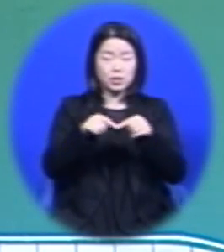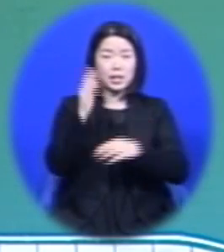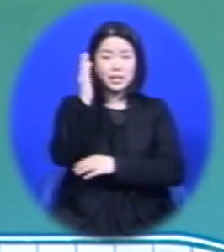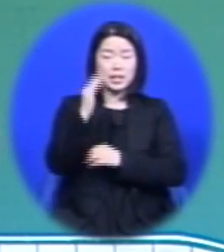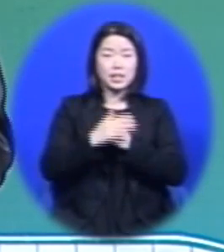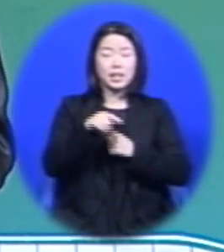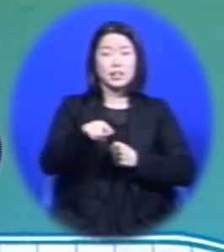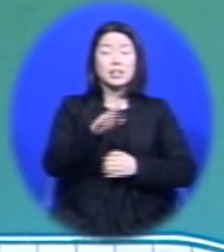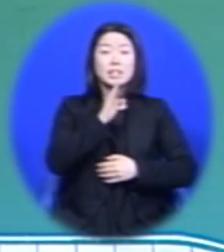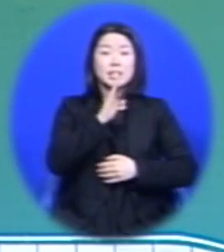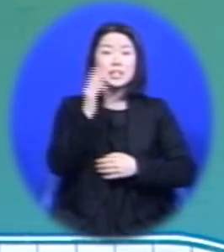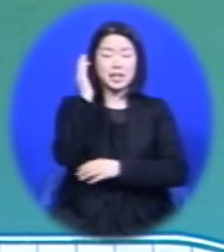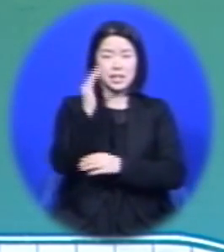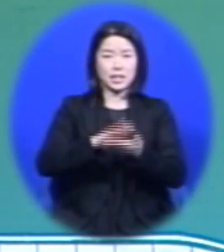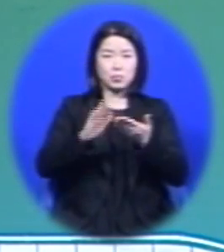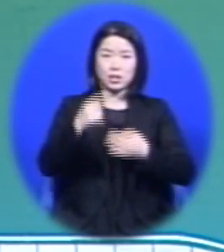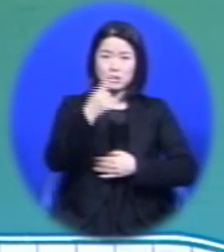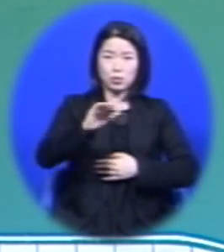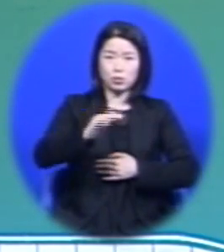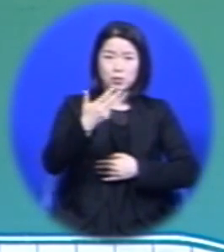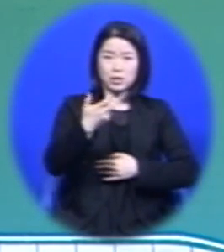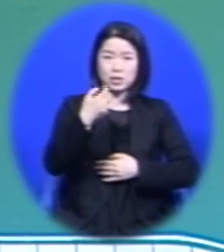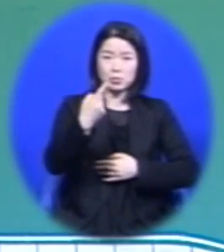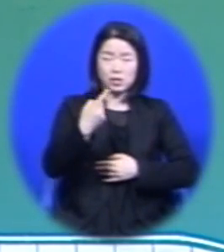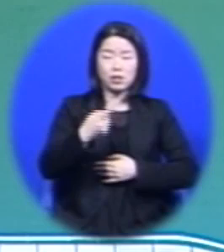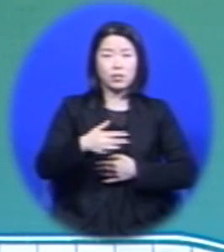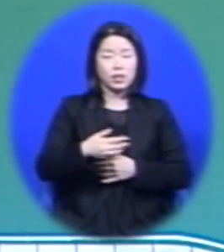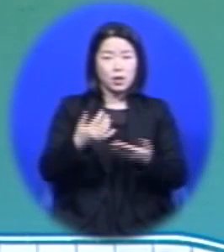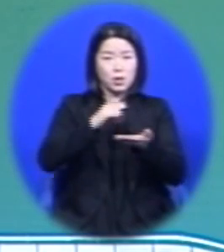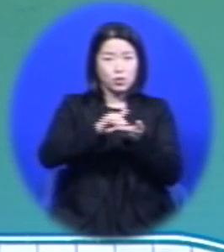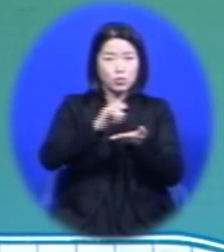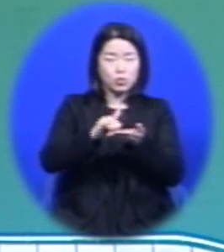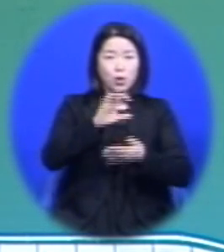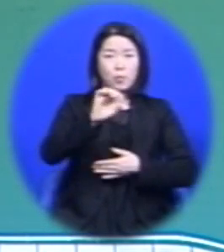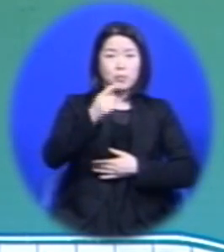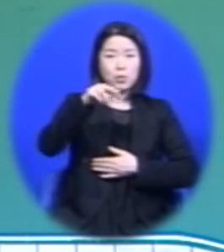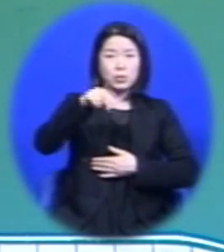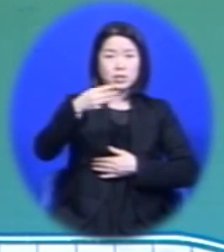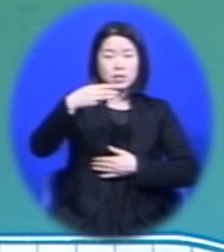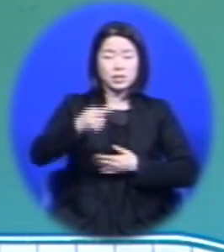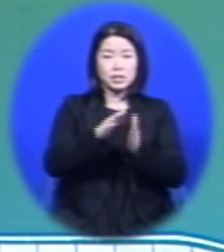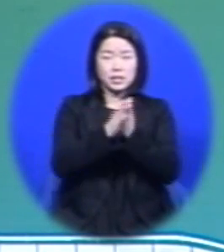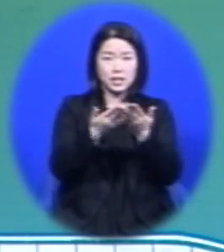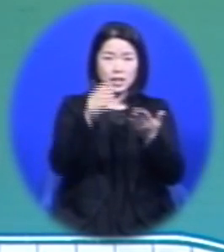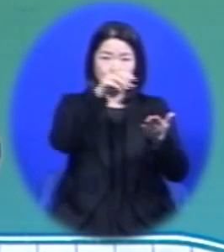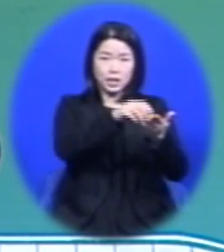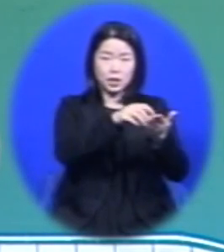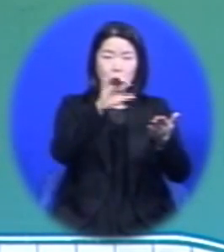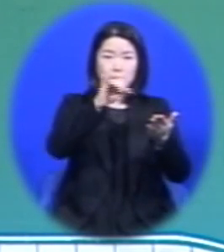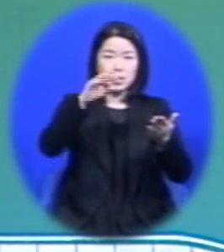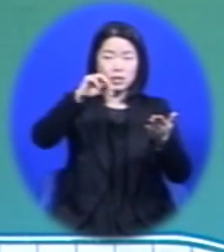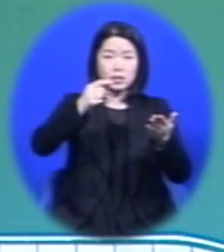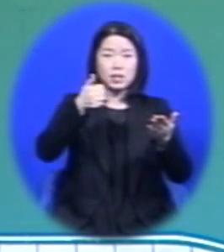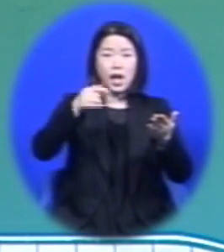이것은 실화입니다. 1971년 뉴욕 포스트에 실린 피트 해밀이라는 사람의